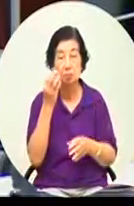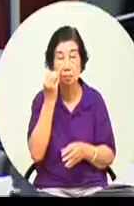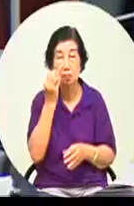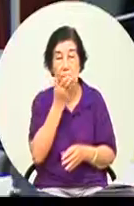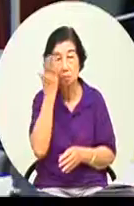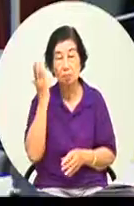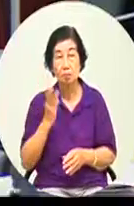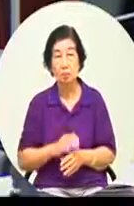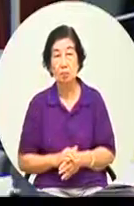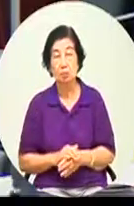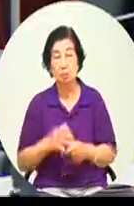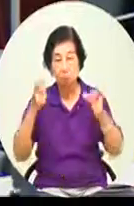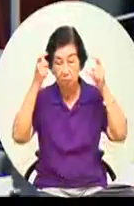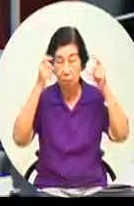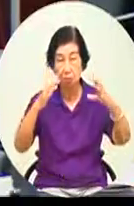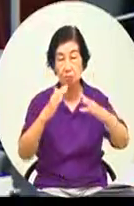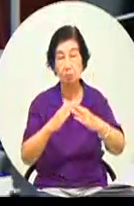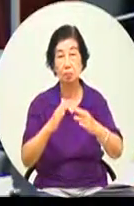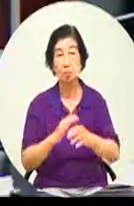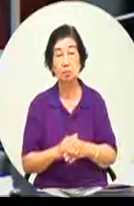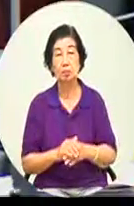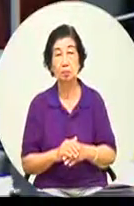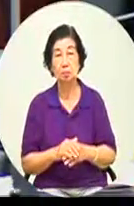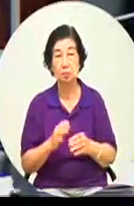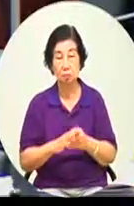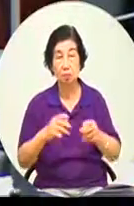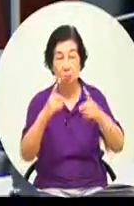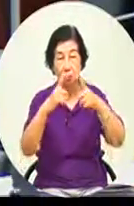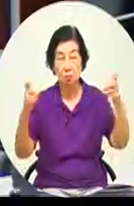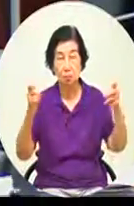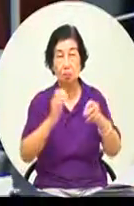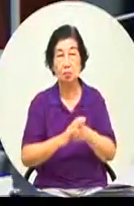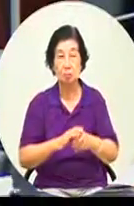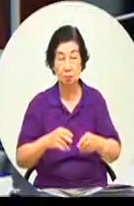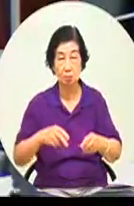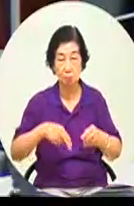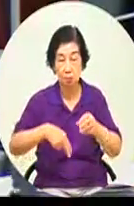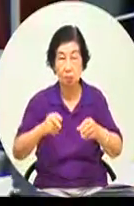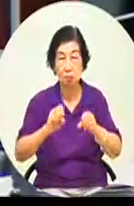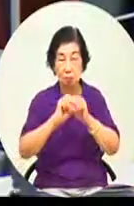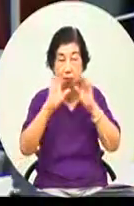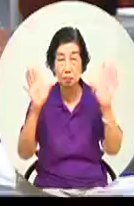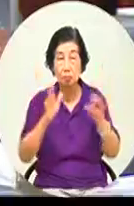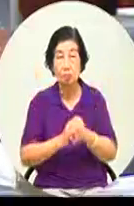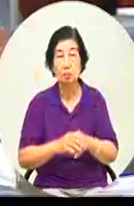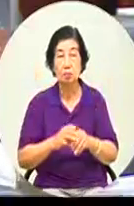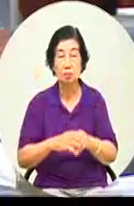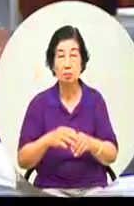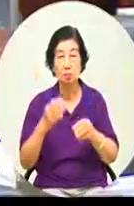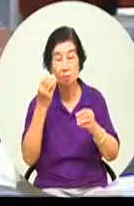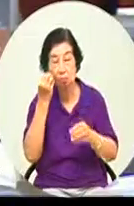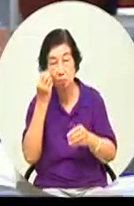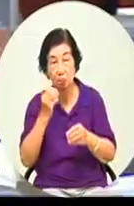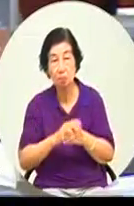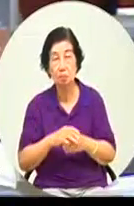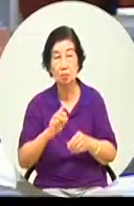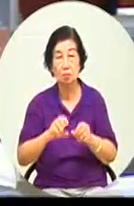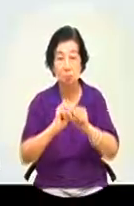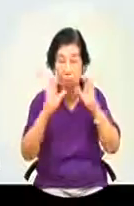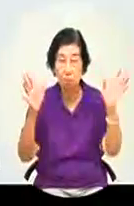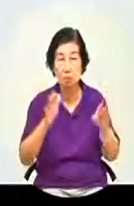当然咱高雄市哈，咱的城市行销哈观光行销非常重要在103年